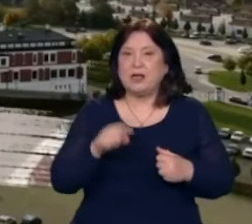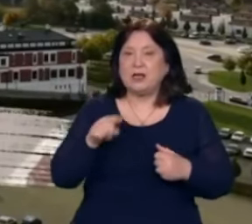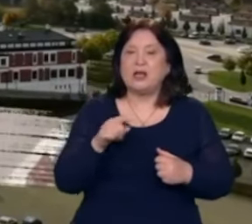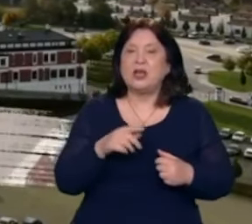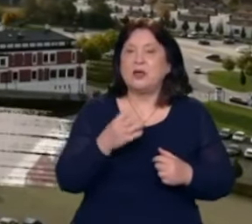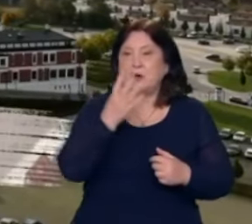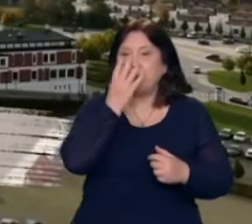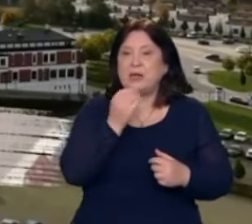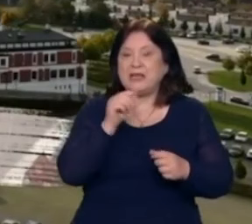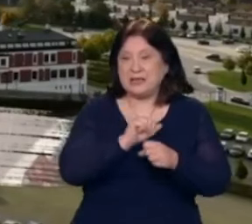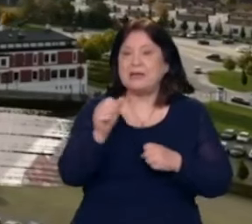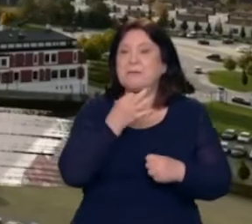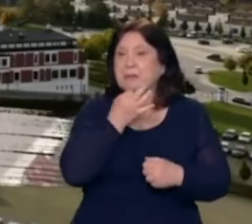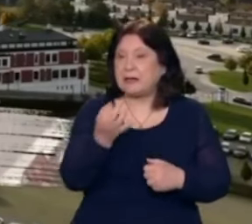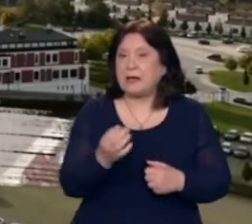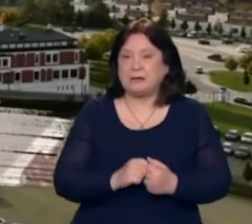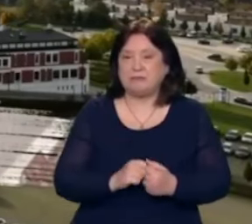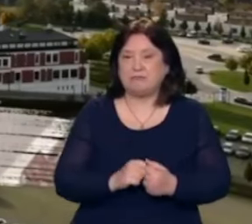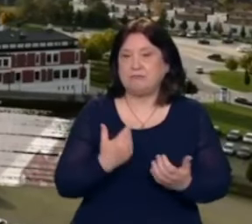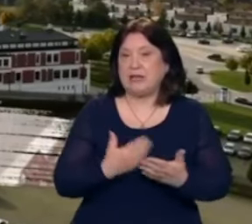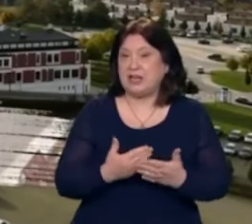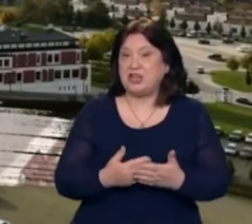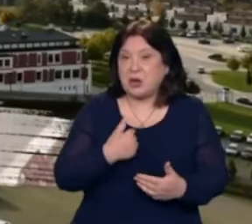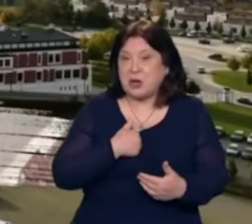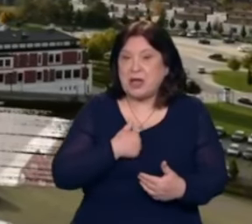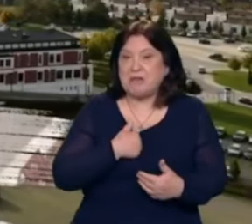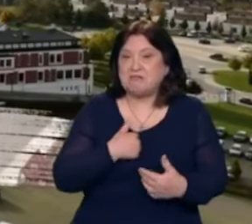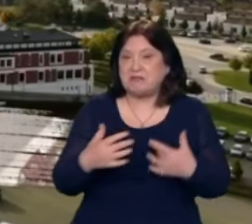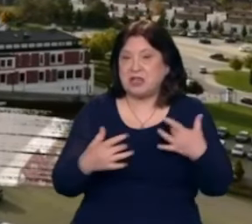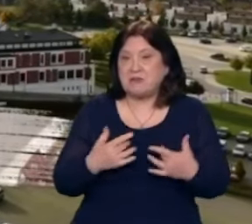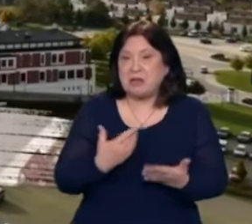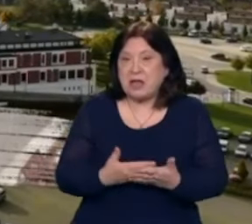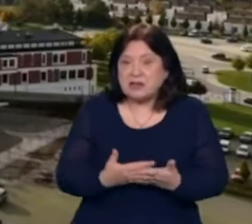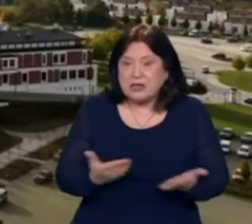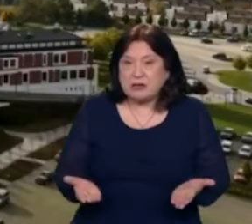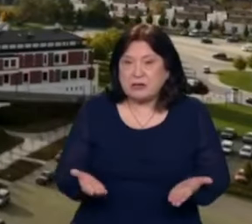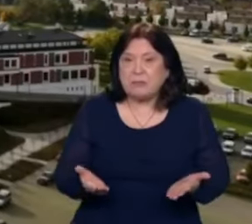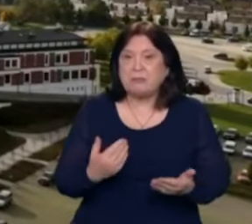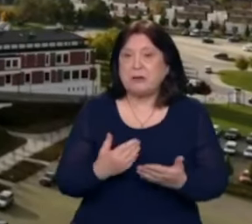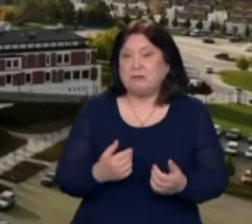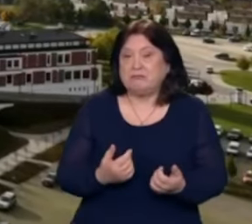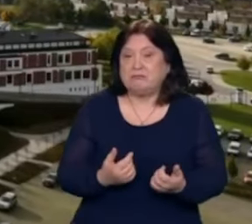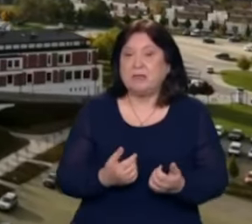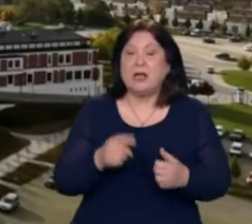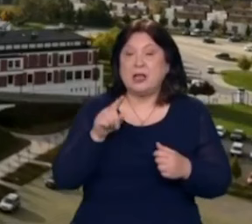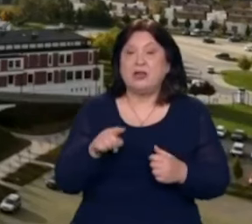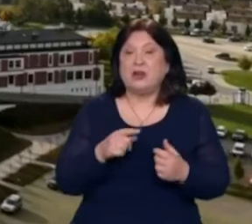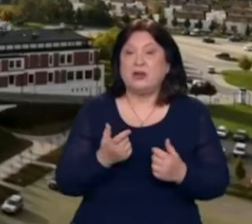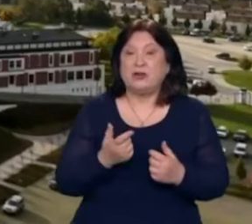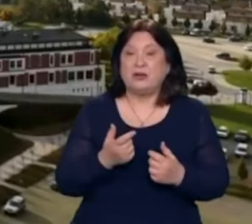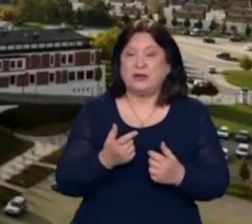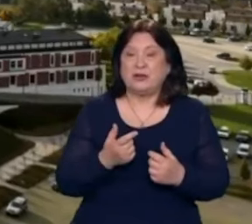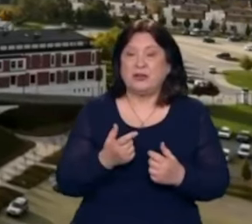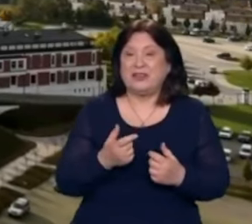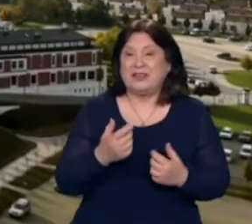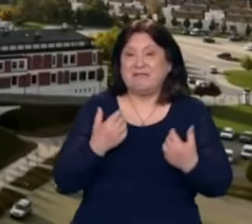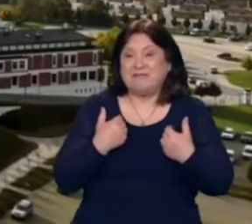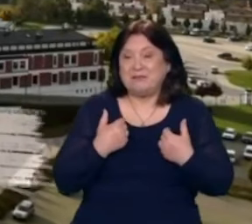się pytania dlaczego mnie to spotkało Dlaczego cierpię pojawiają się też